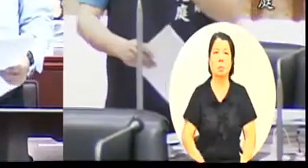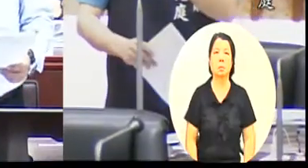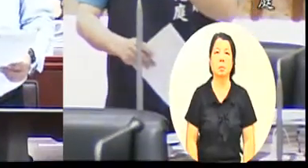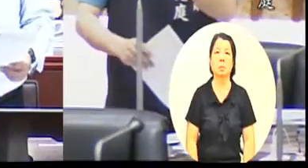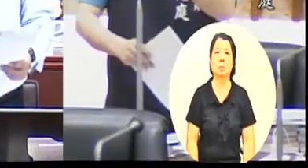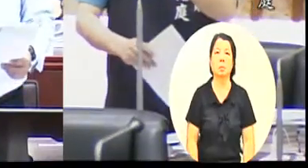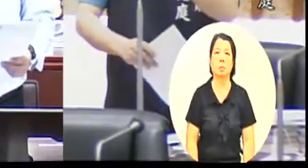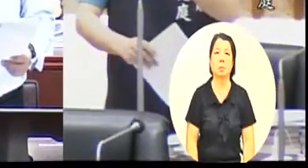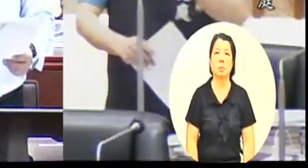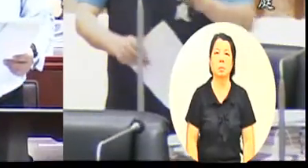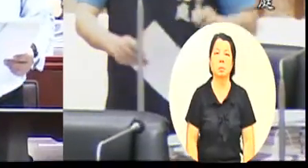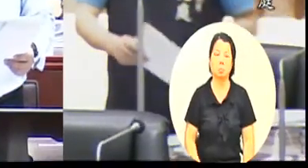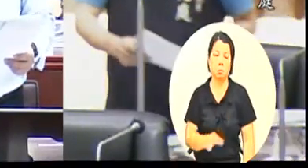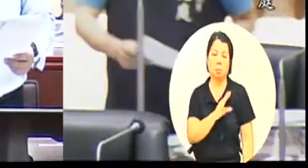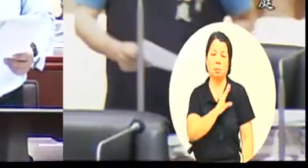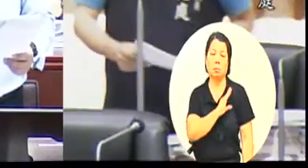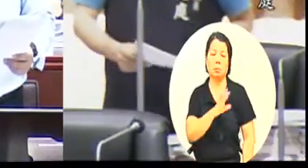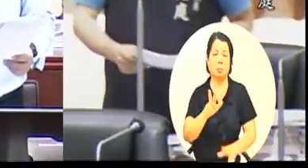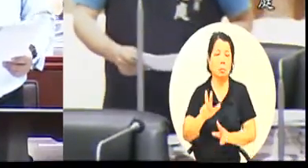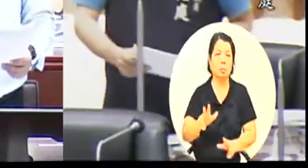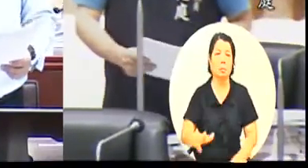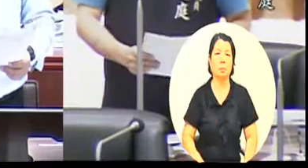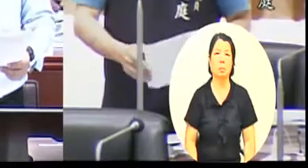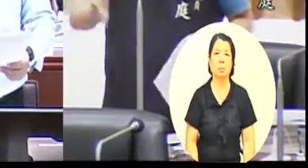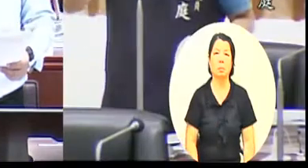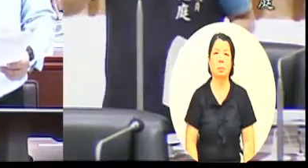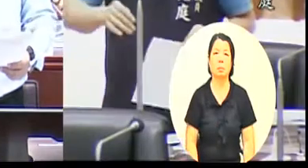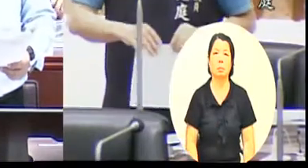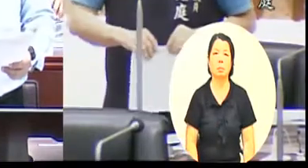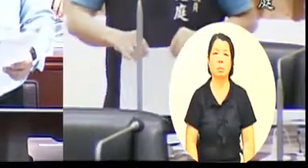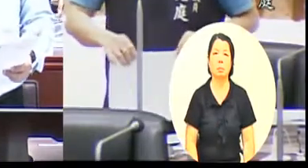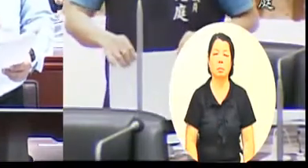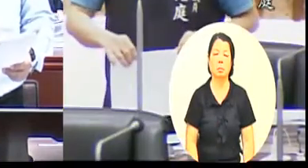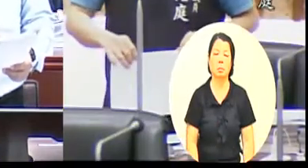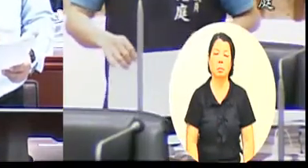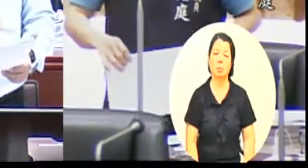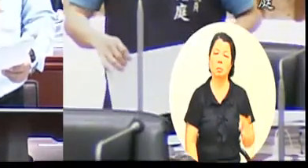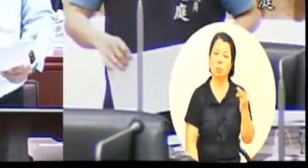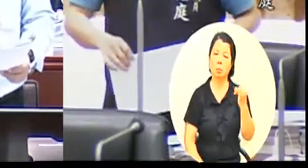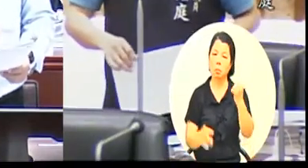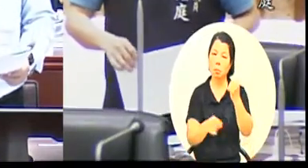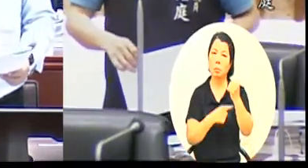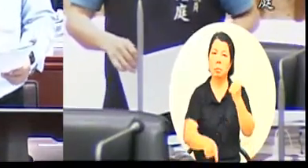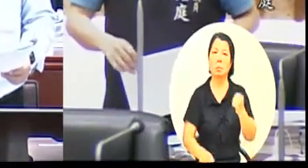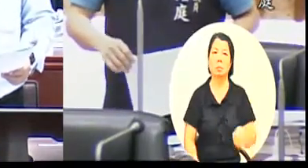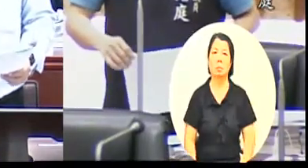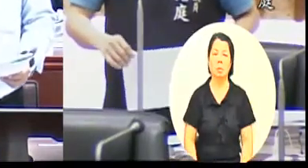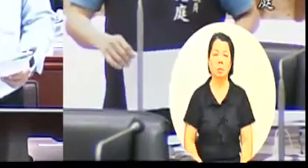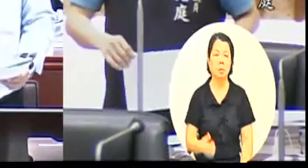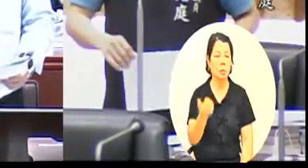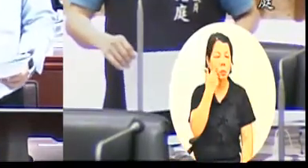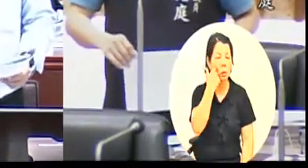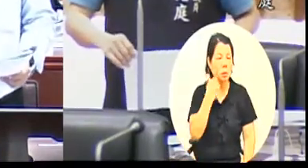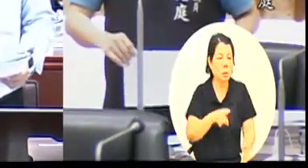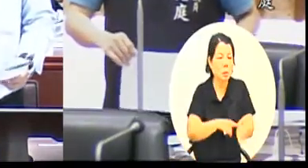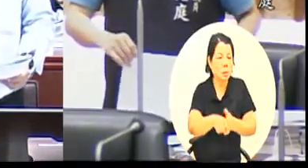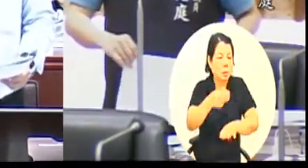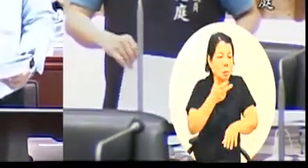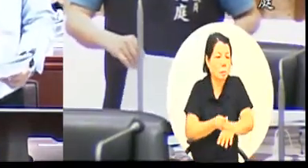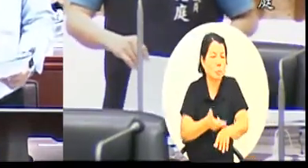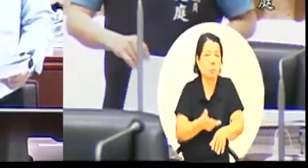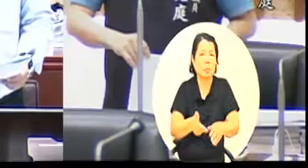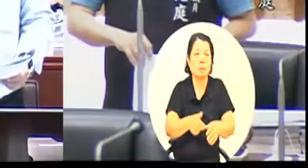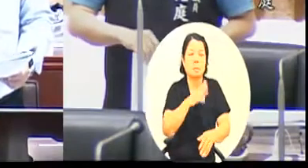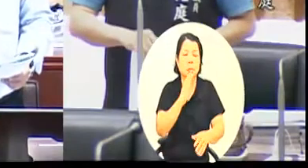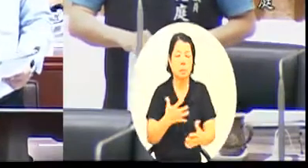啊， 这个当然坦白讲，我不敢讲说 几位就好，你认为？ 我不敢讲说有哪一位委员是专精在产业，